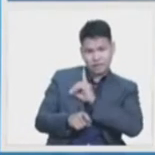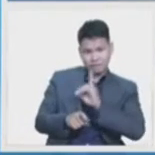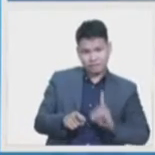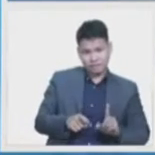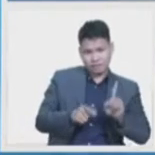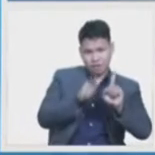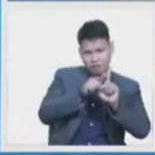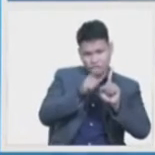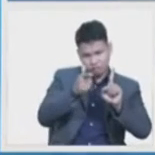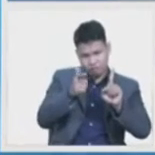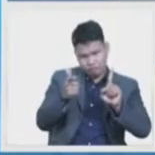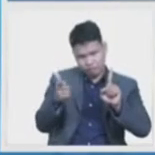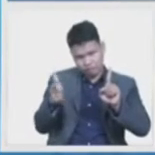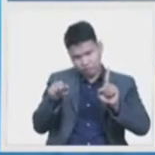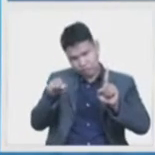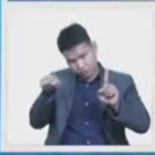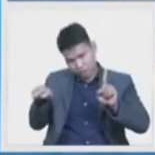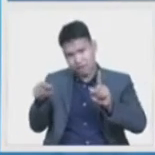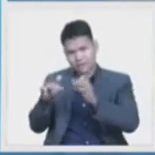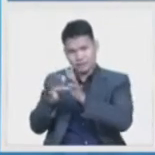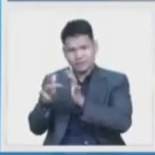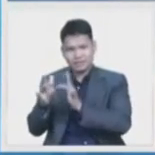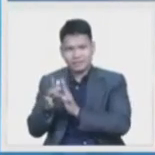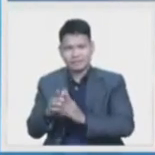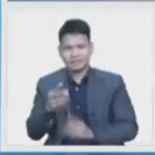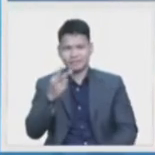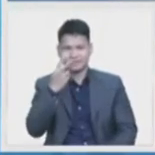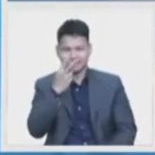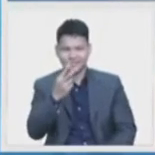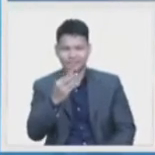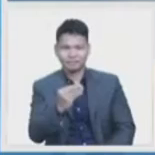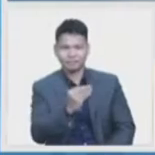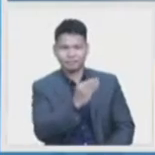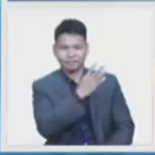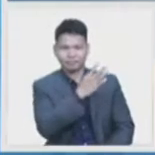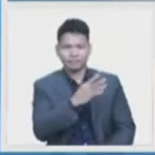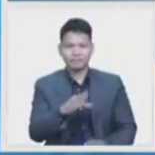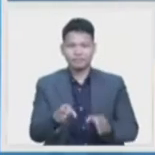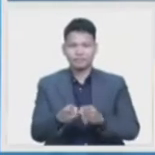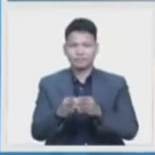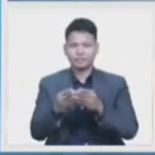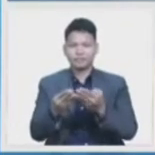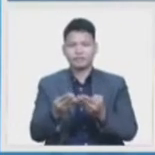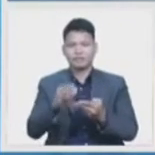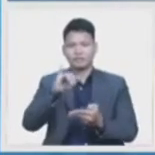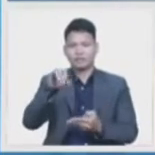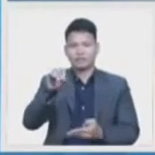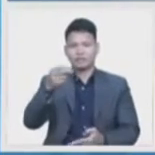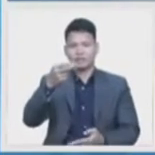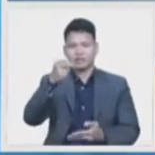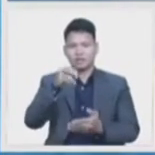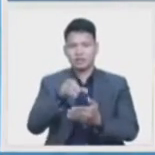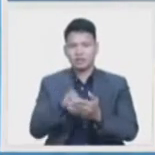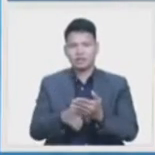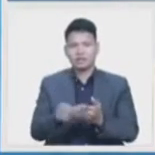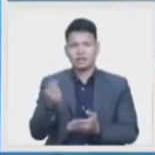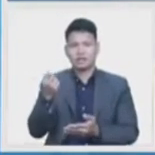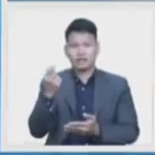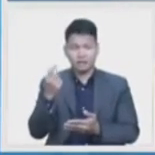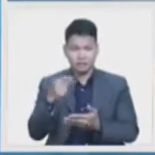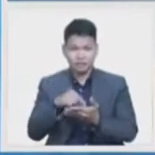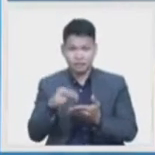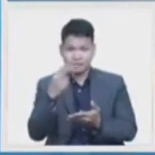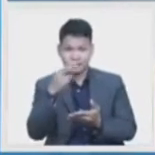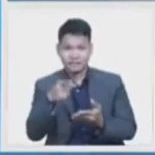John 1:11, nagakanayon. He came unto his own, and his own received him not. Ang makatawhan